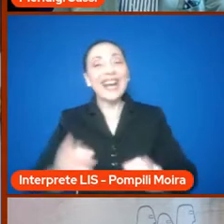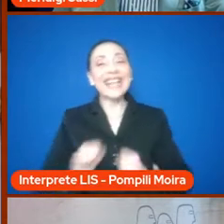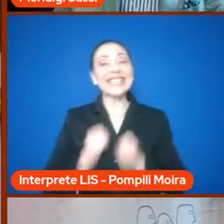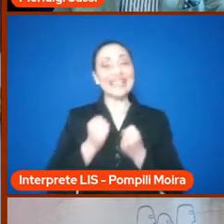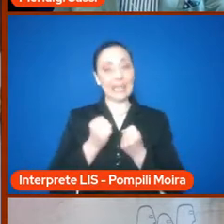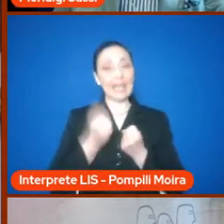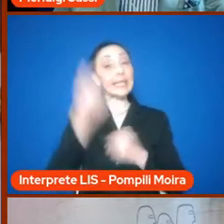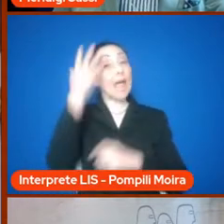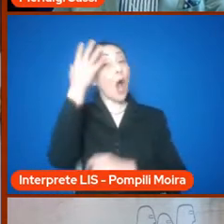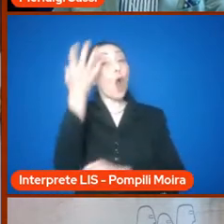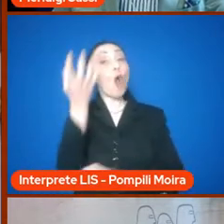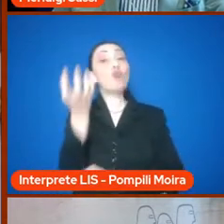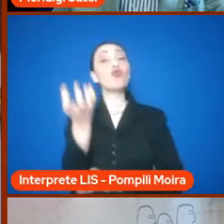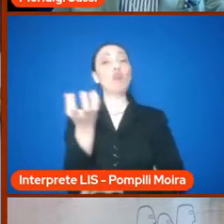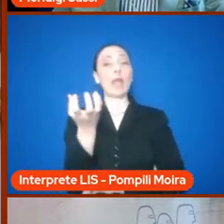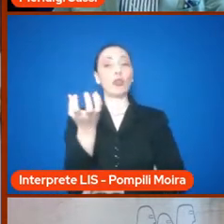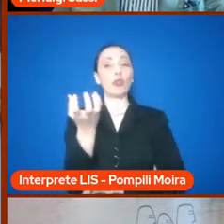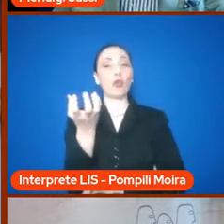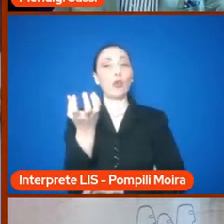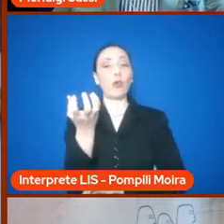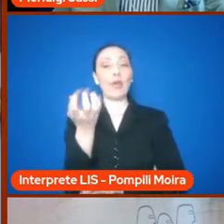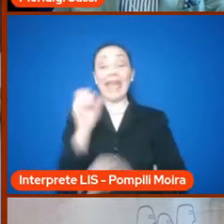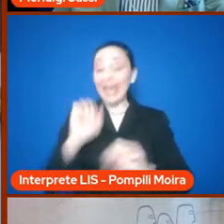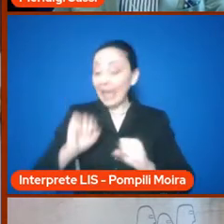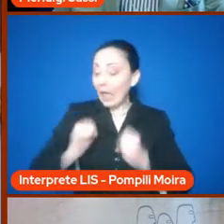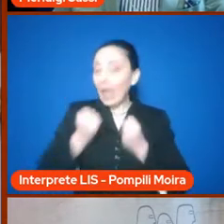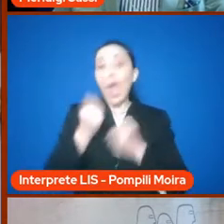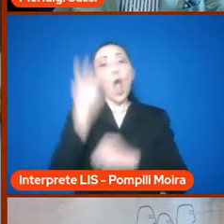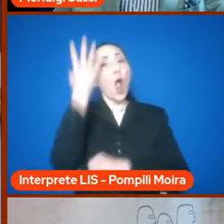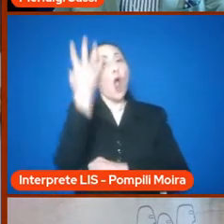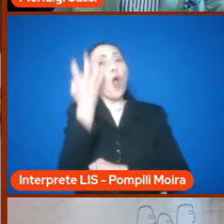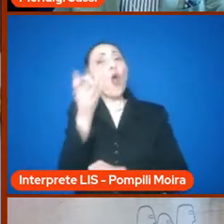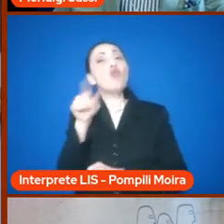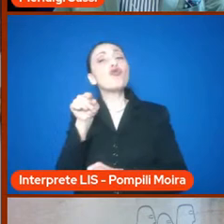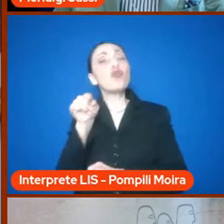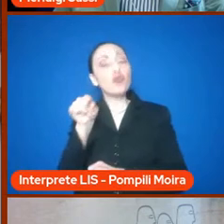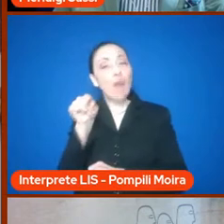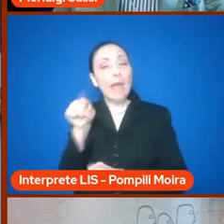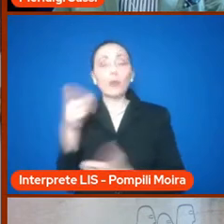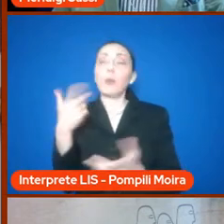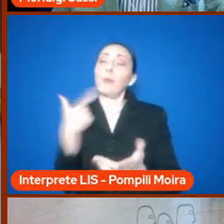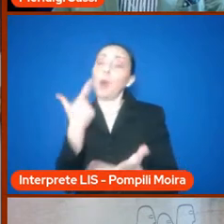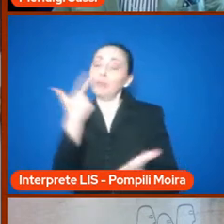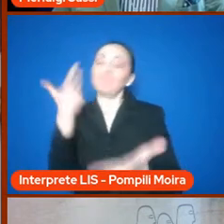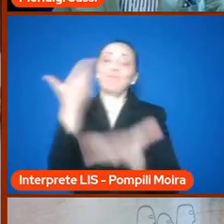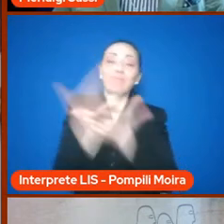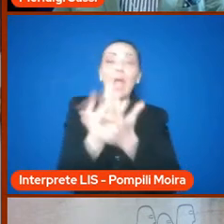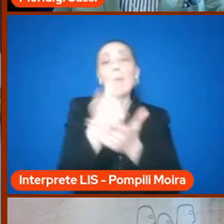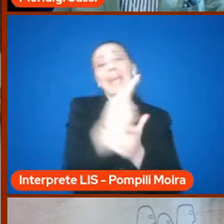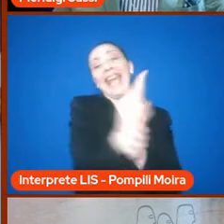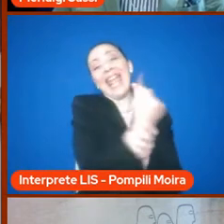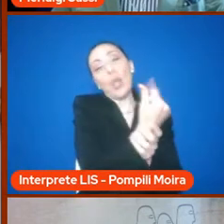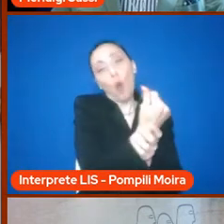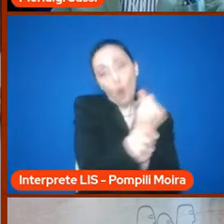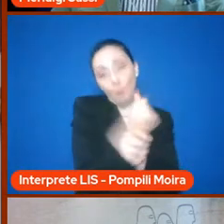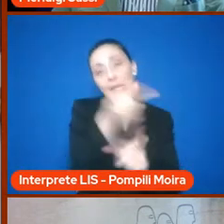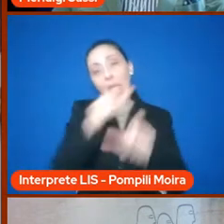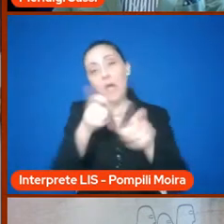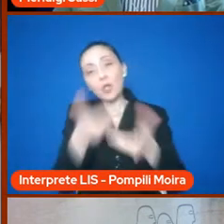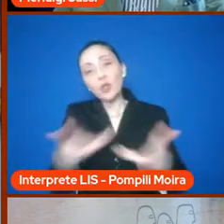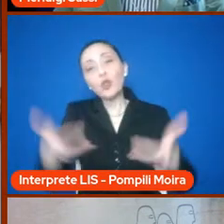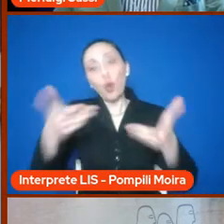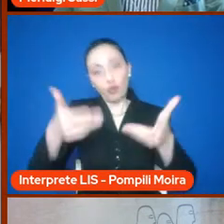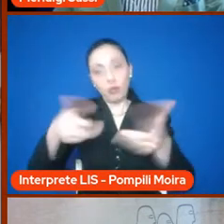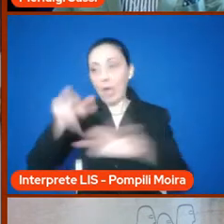un concetto fisico, in primo luogo, dei materiali, ma ormai applicato all'economia, alla società, agli individui, che dice che un